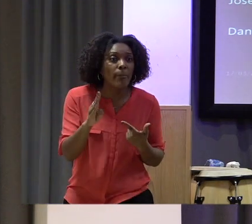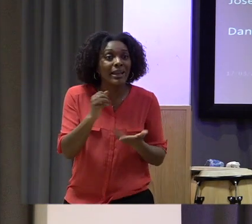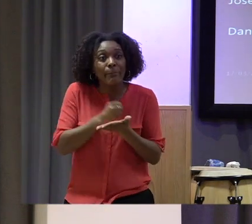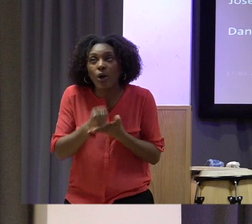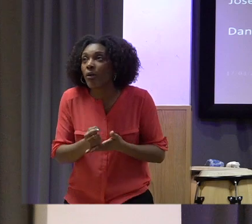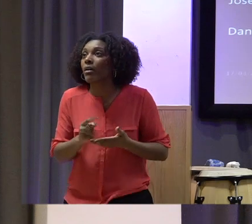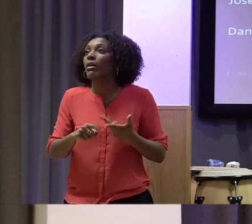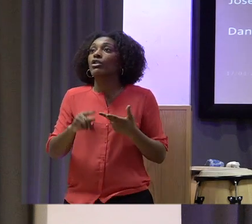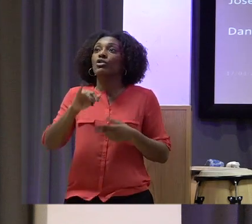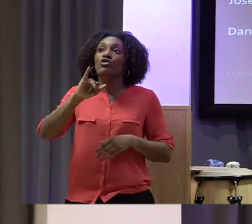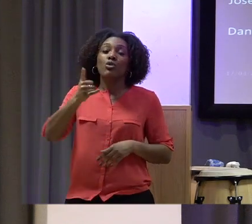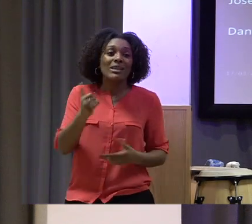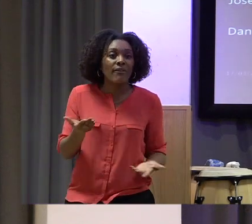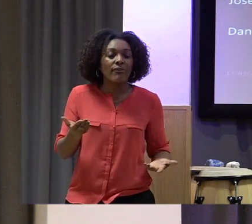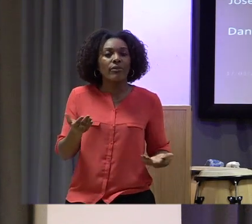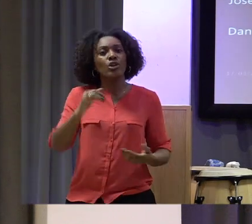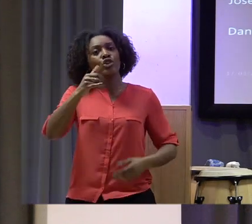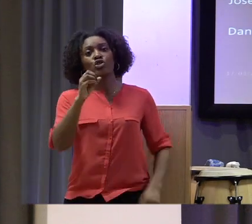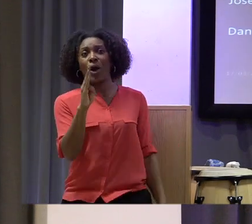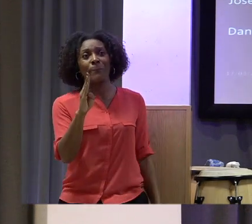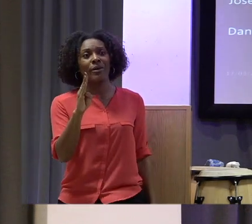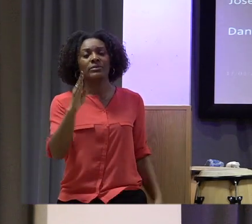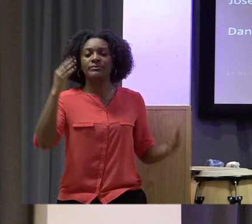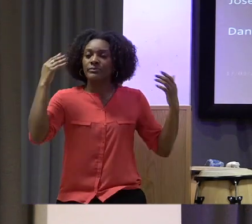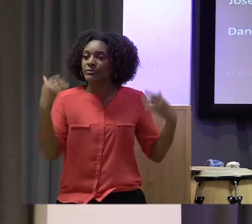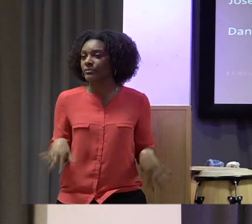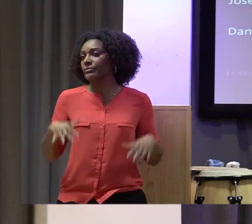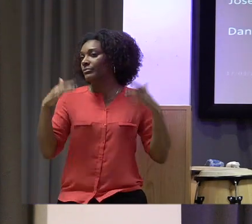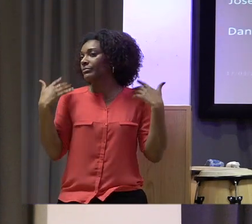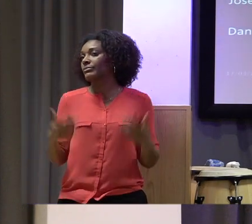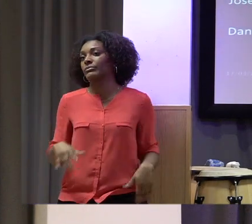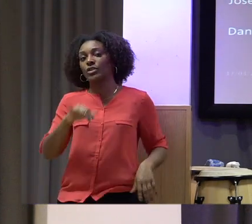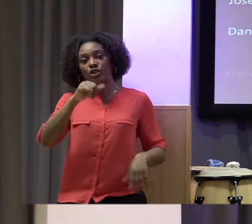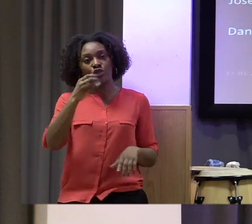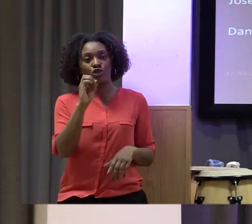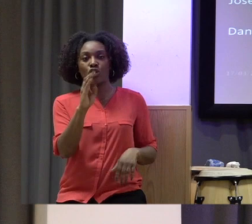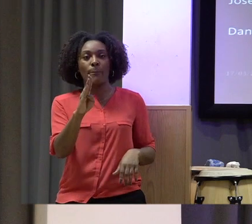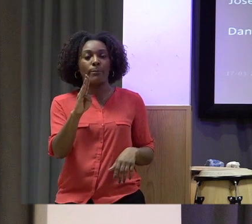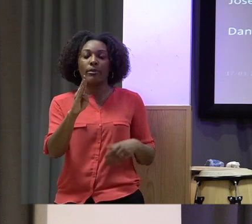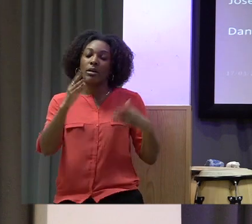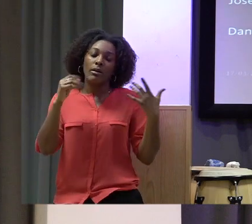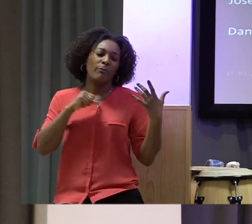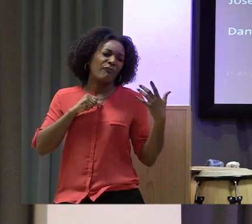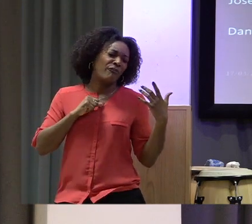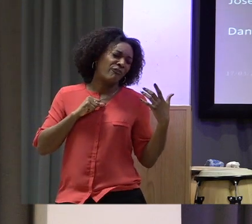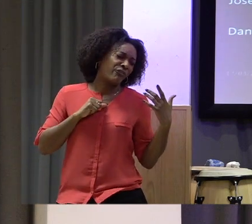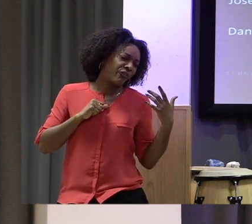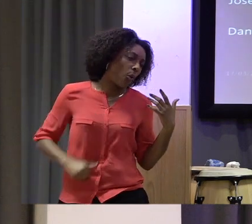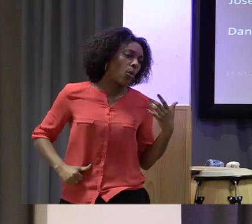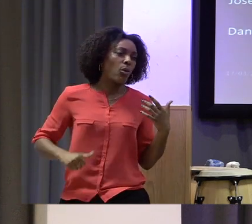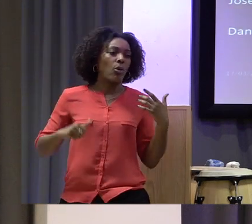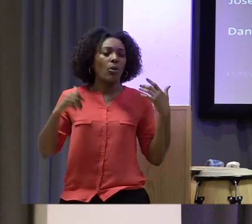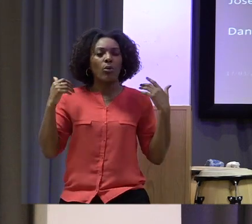Abraham. Le cas de Job, c'est le cas le plus emblématique. Je dirais que c'est le cas extrême.